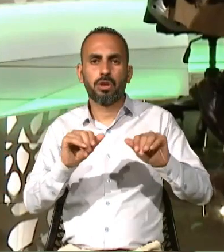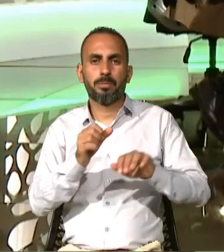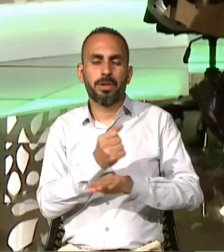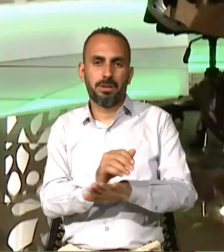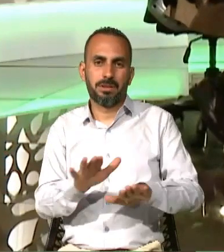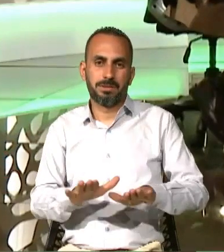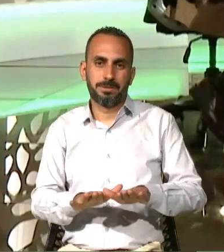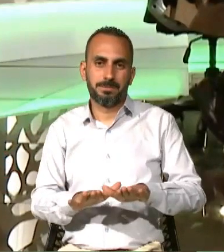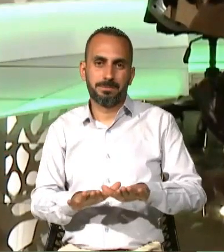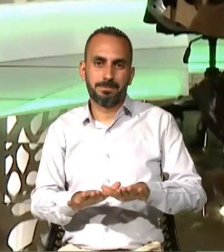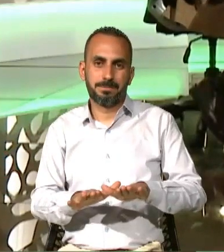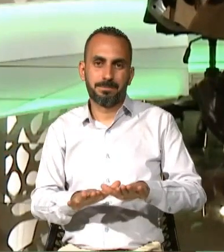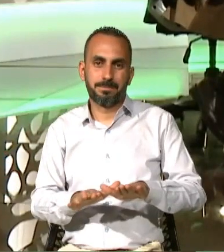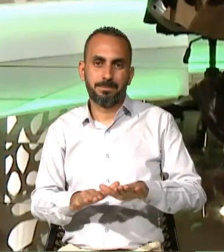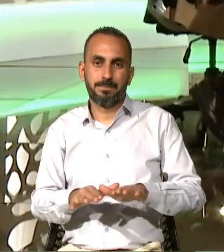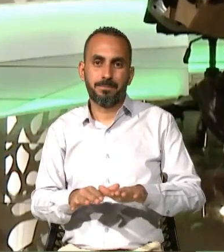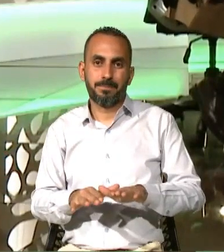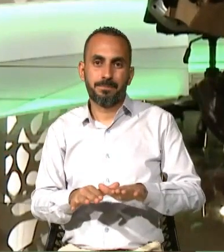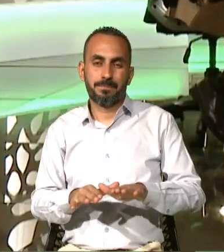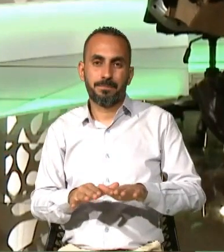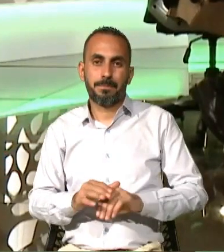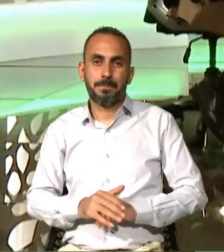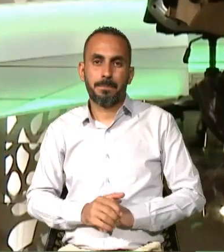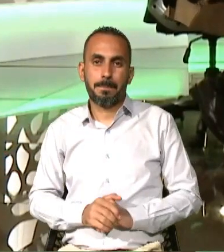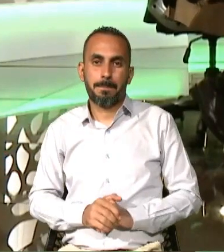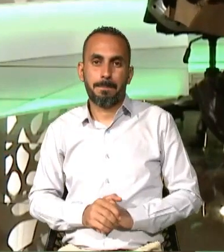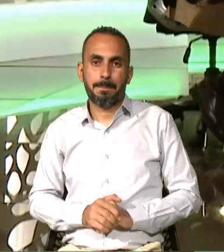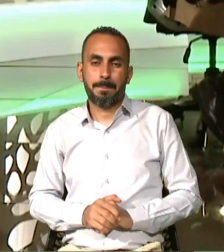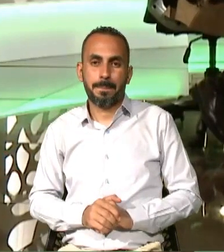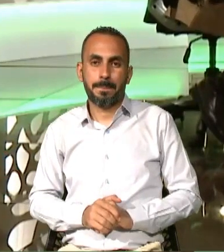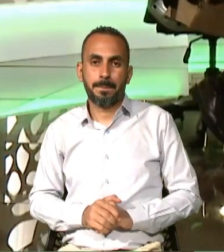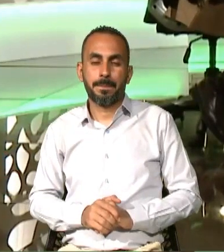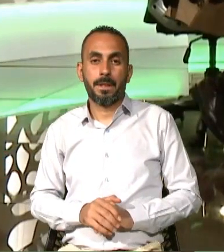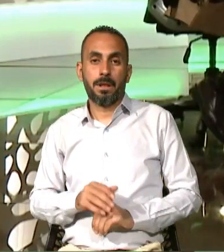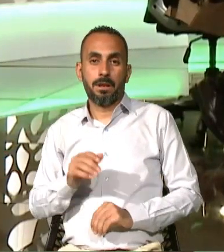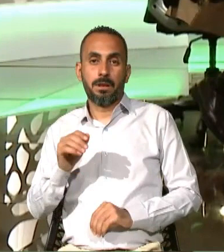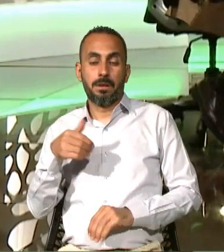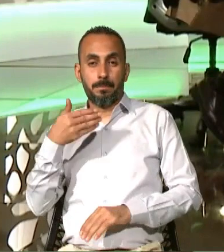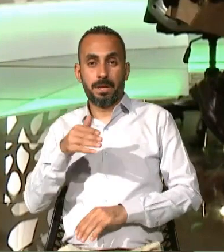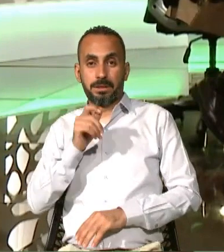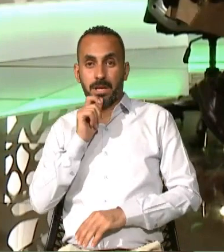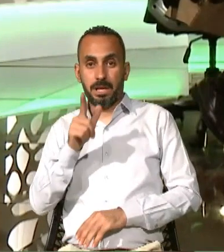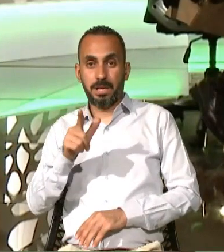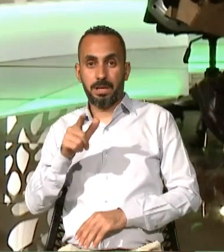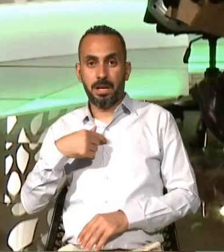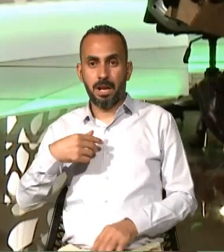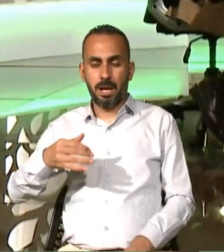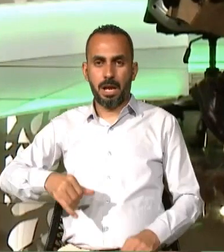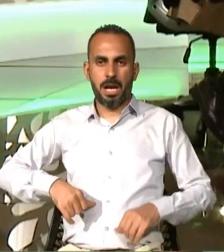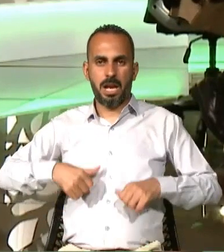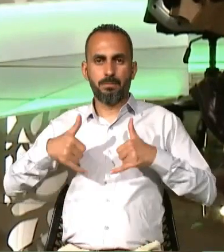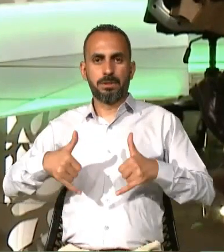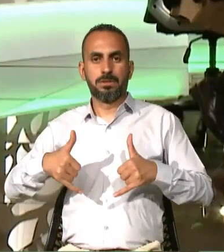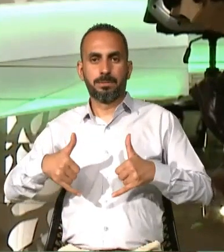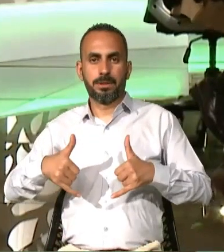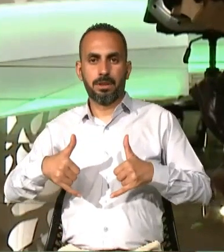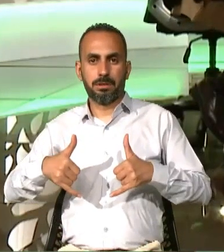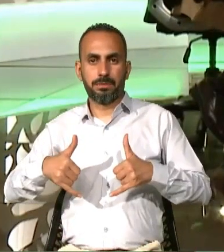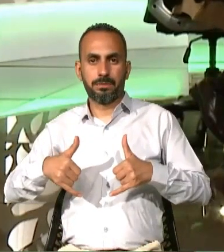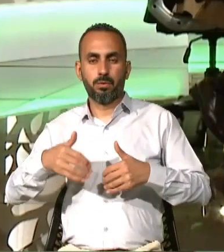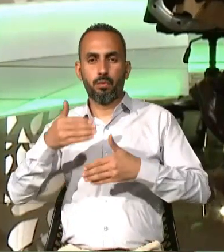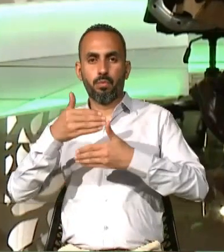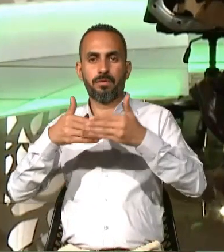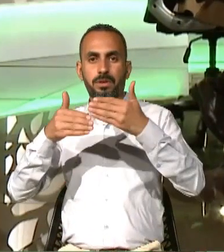وبدأ يقول الجملة الجميلة دي على مرصدي أقف وفي الحصن أنتصب لأراقب ماذا يقول